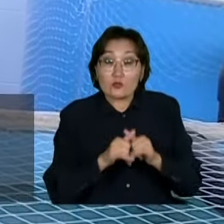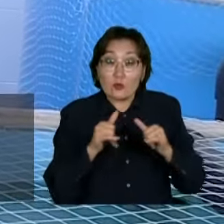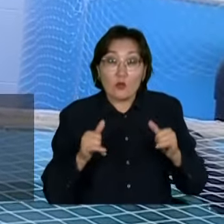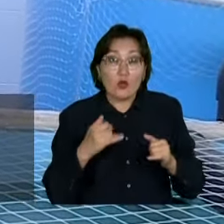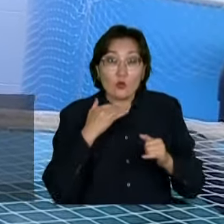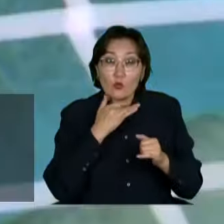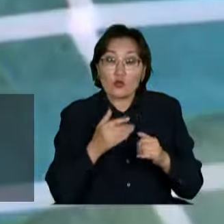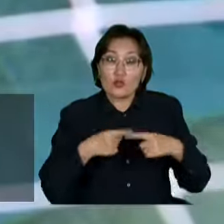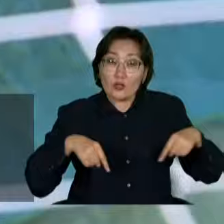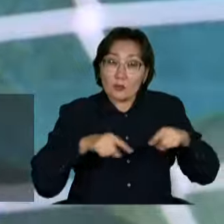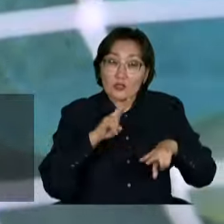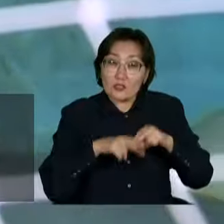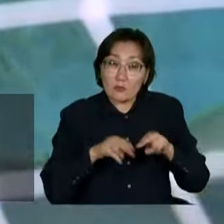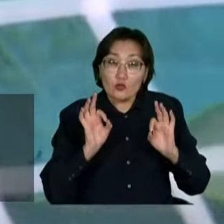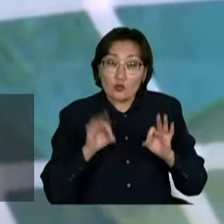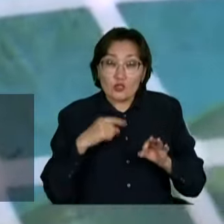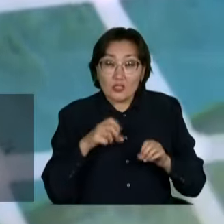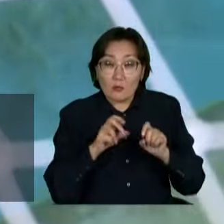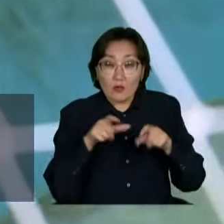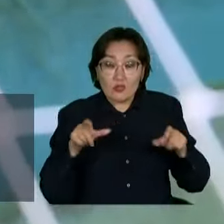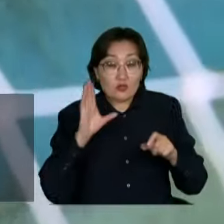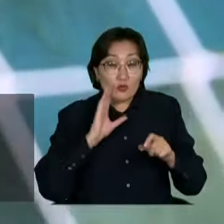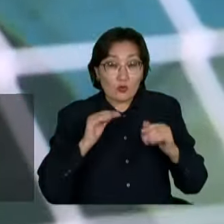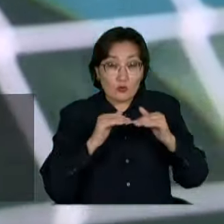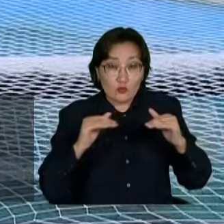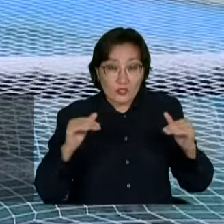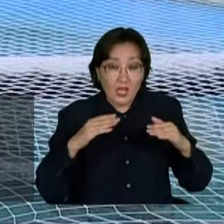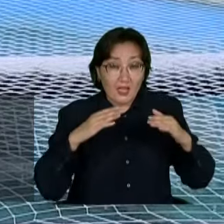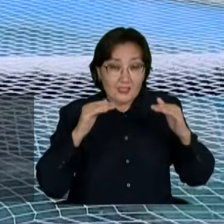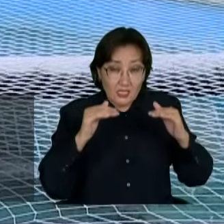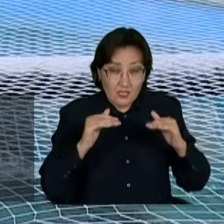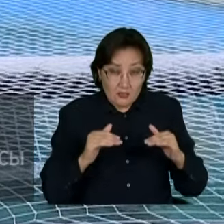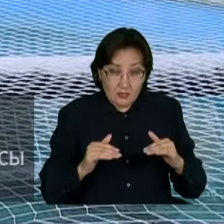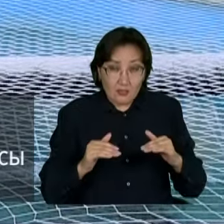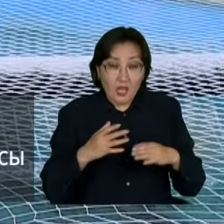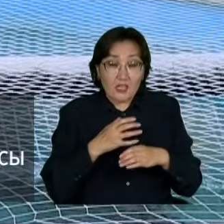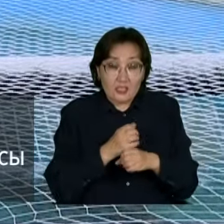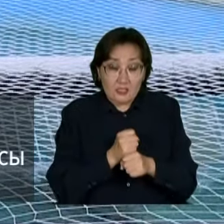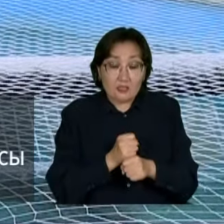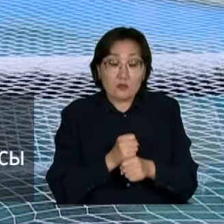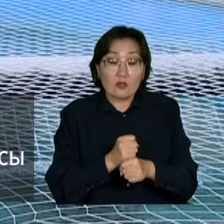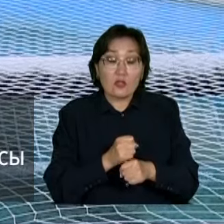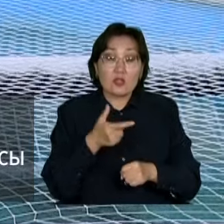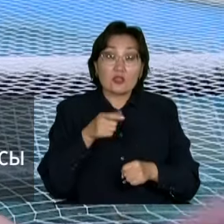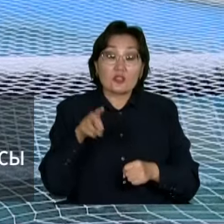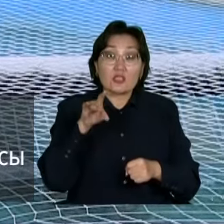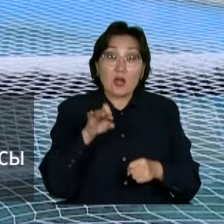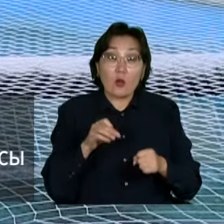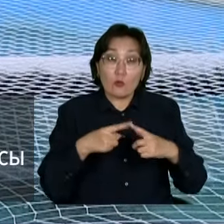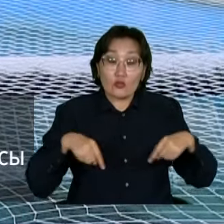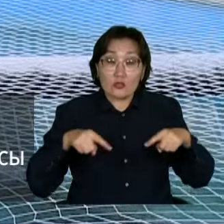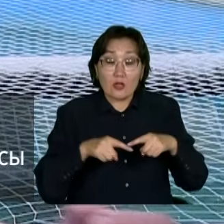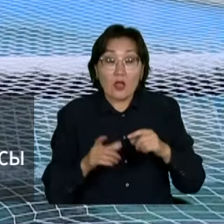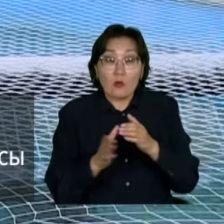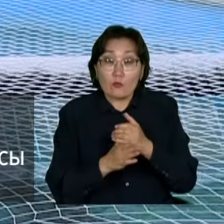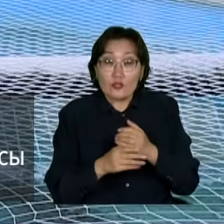үлкен қойма салған дұрыс дейді маман. Судың деңгейі түскен сайын на бізде гидробионттар дейміз ғой, жана балықтың